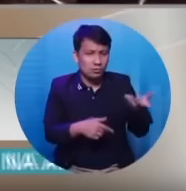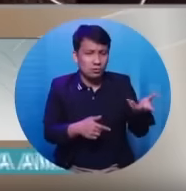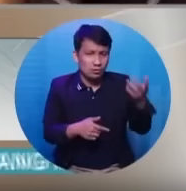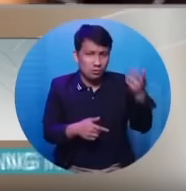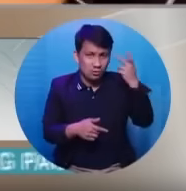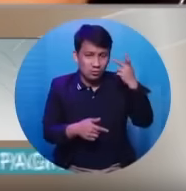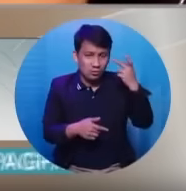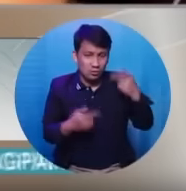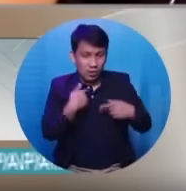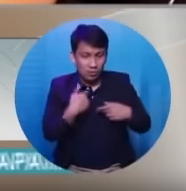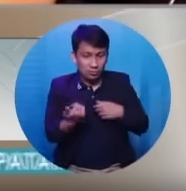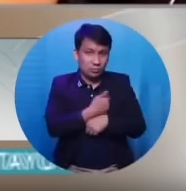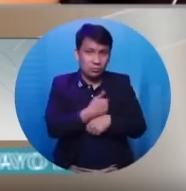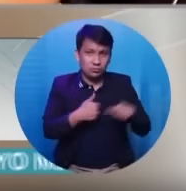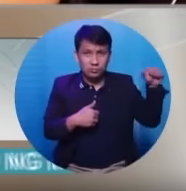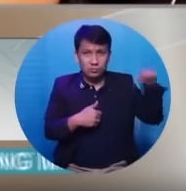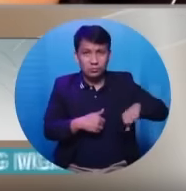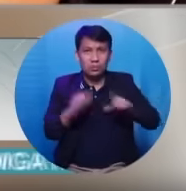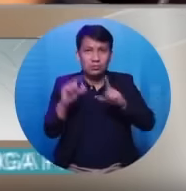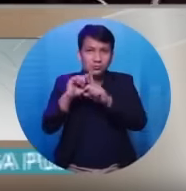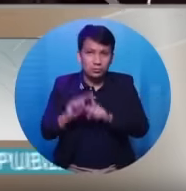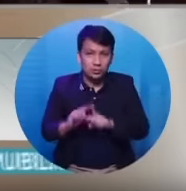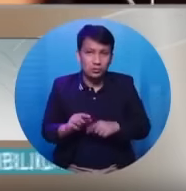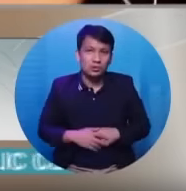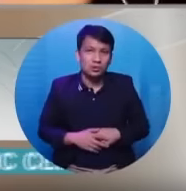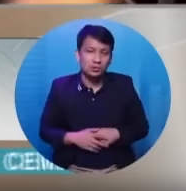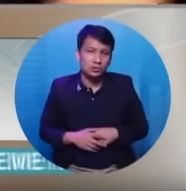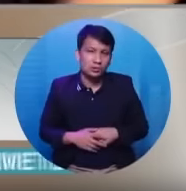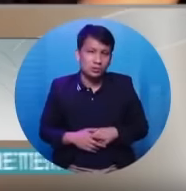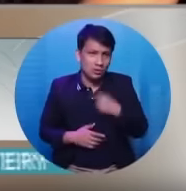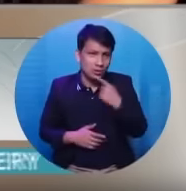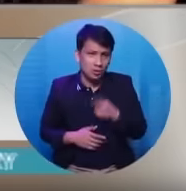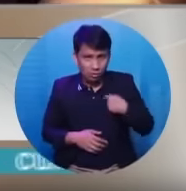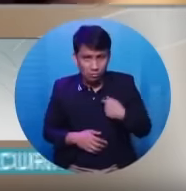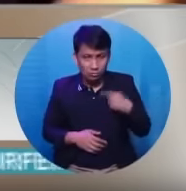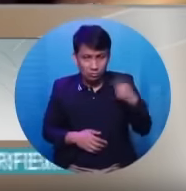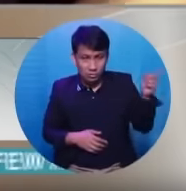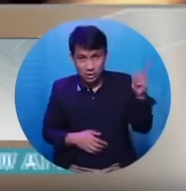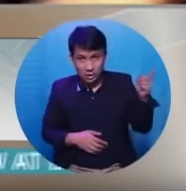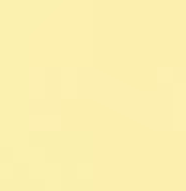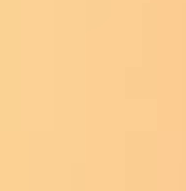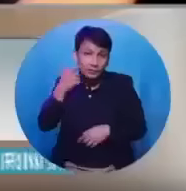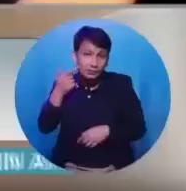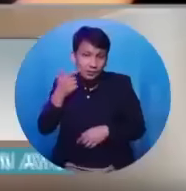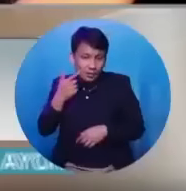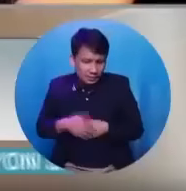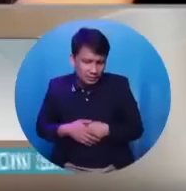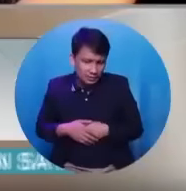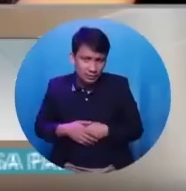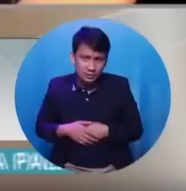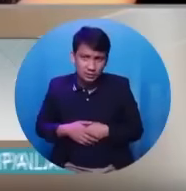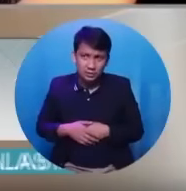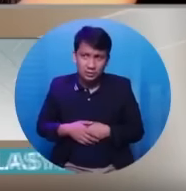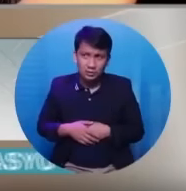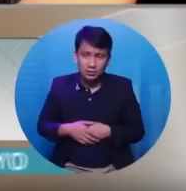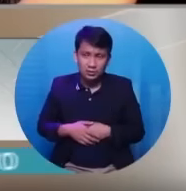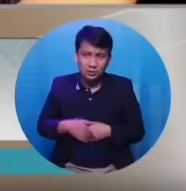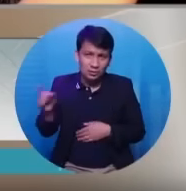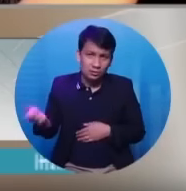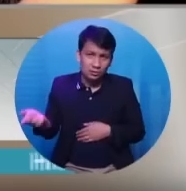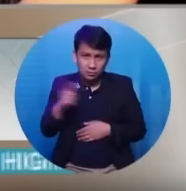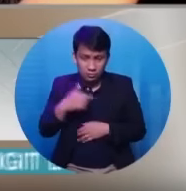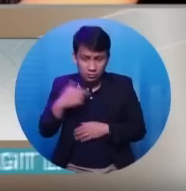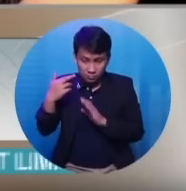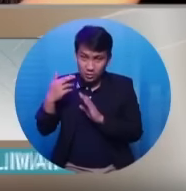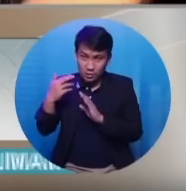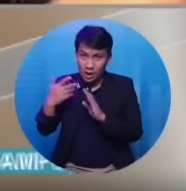pababagsakin ko yan. Ako nga raw, yung mga ganun pang salita. Pababagsakin ko yan. Sino pababagsakin? Ikaw? Ako. Recorded conversation daw mo